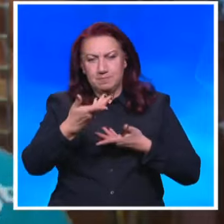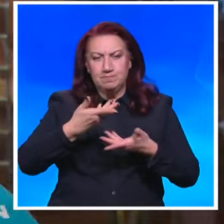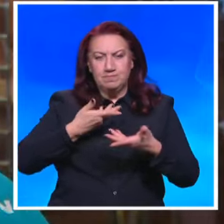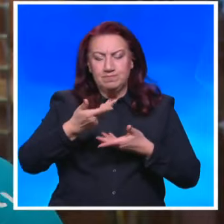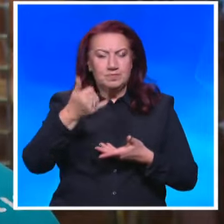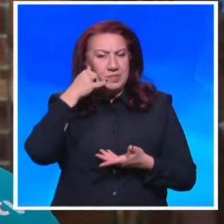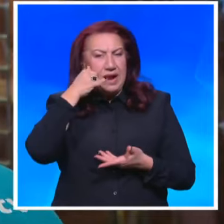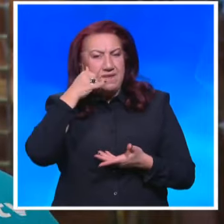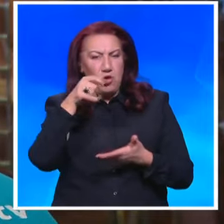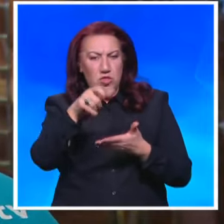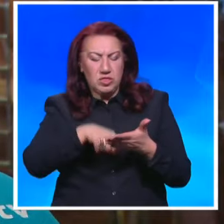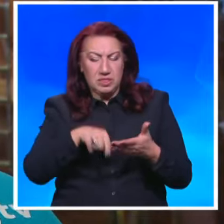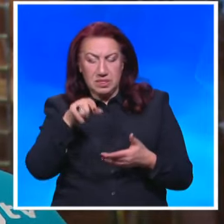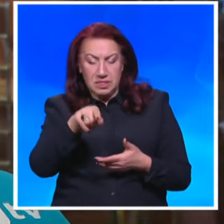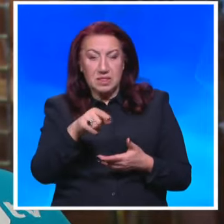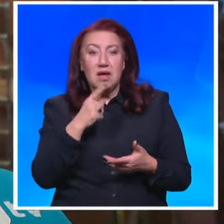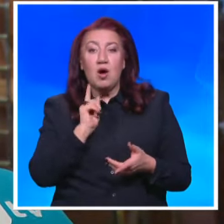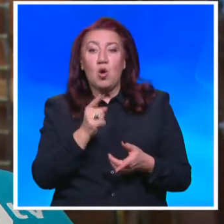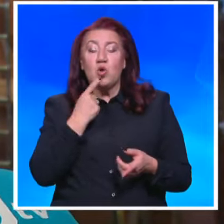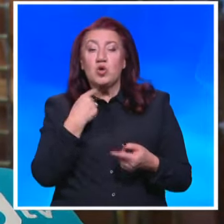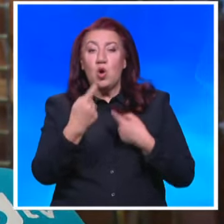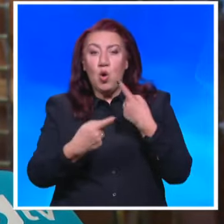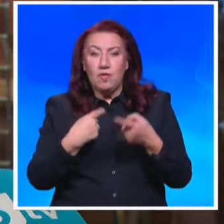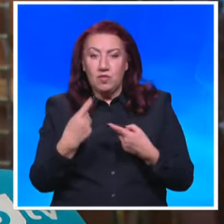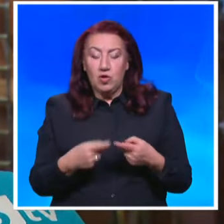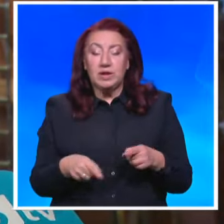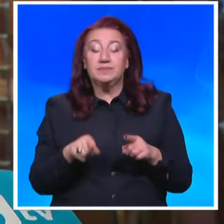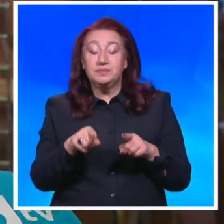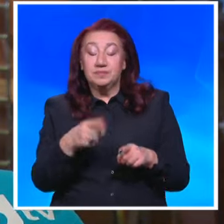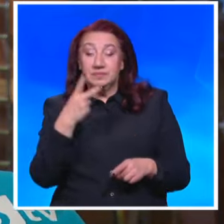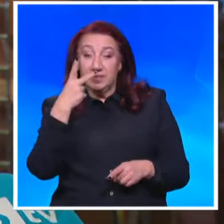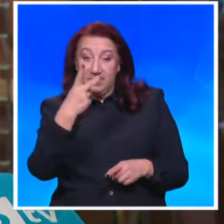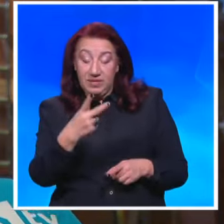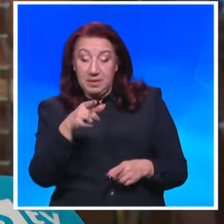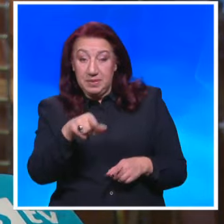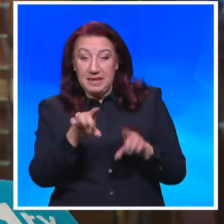И на второ място да се установи от тази информация в телефона, която евентуално ще